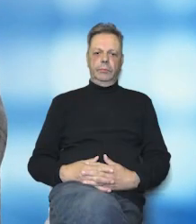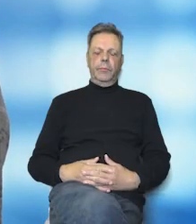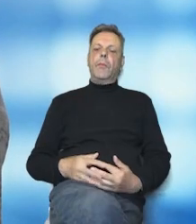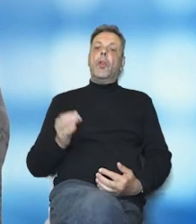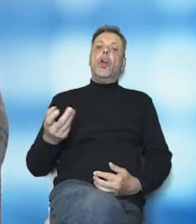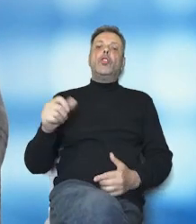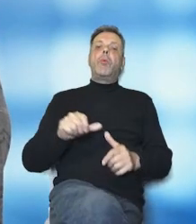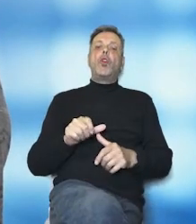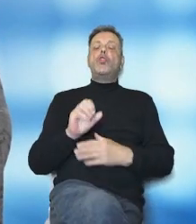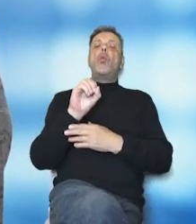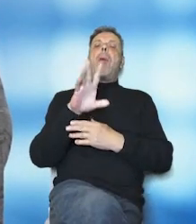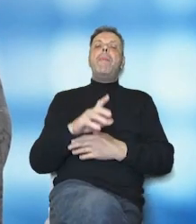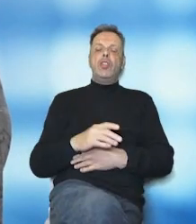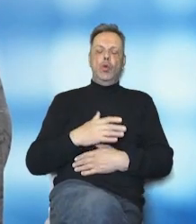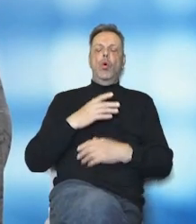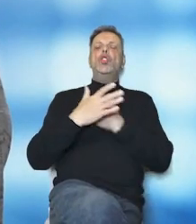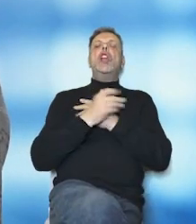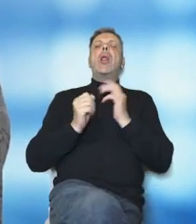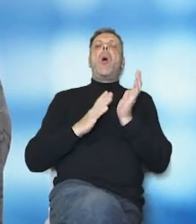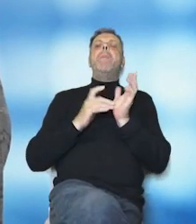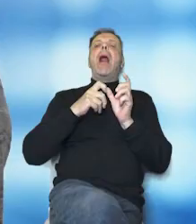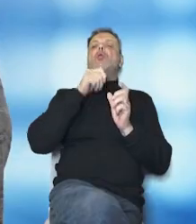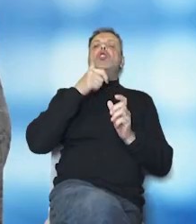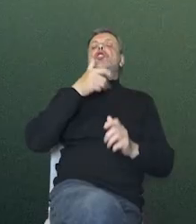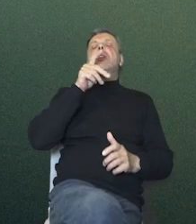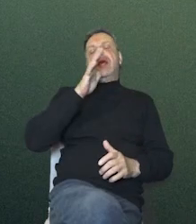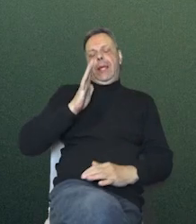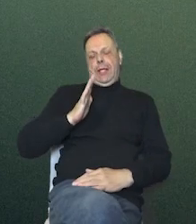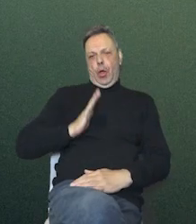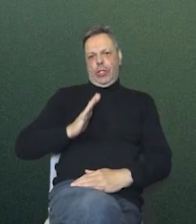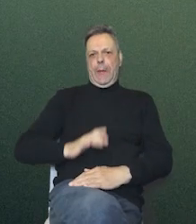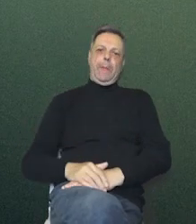Dobro mi došli u emisiju Željko Marušić i gosti.